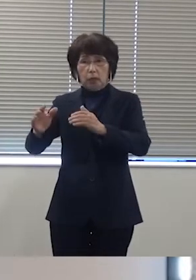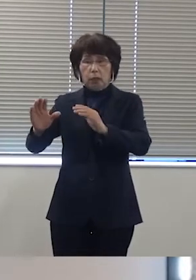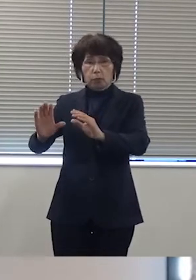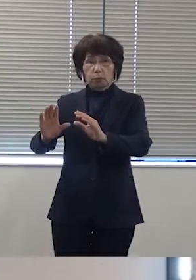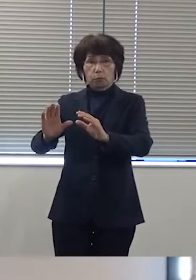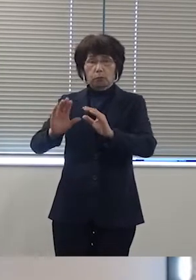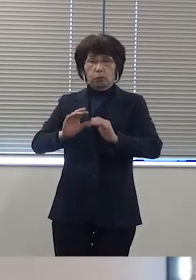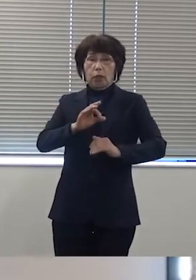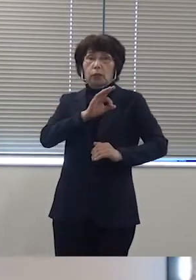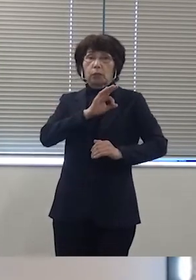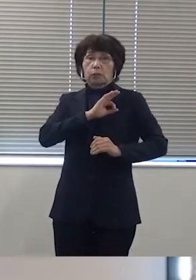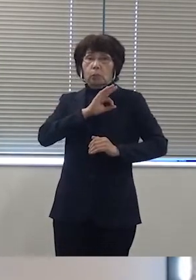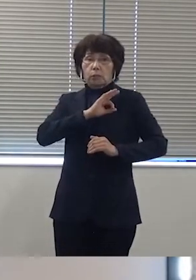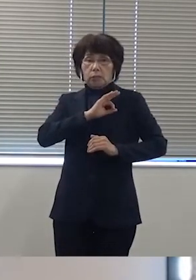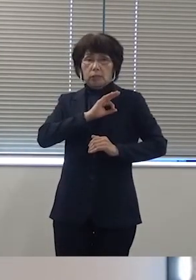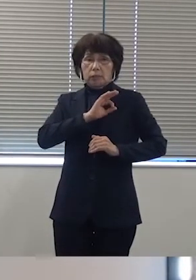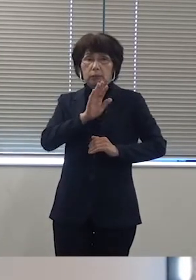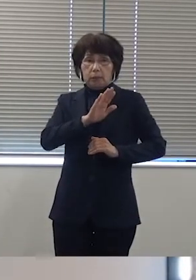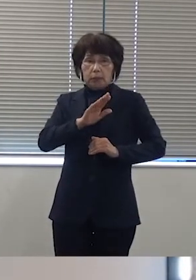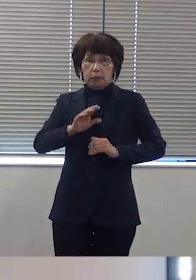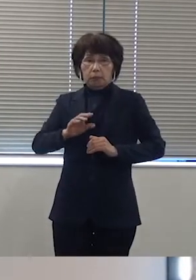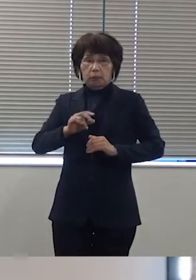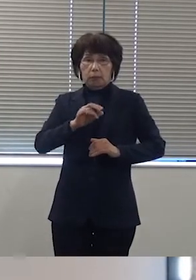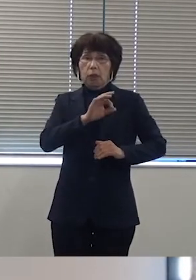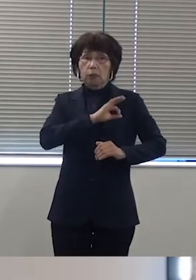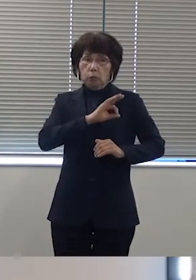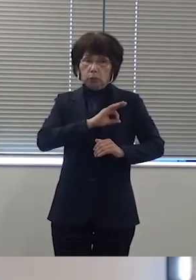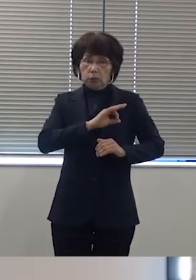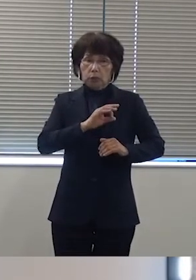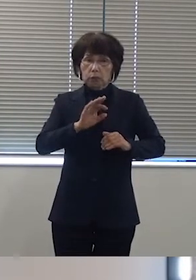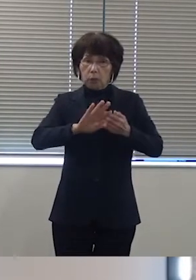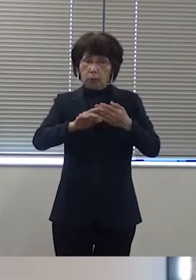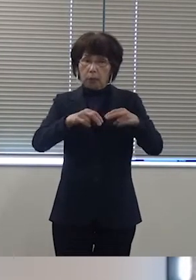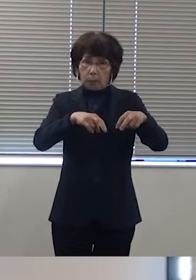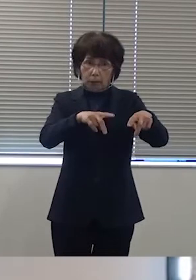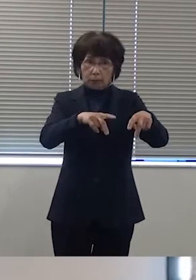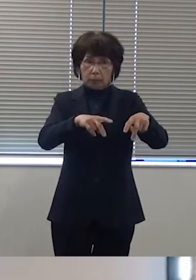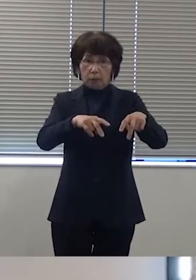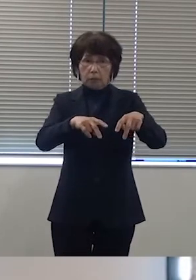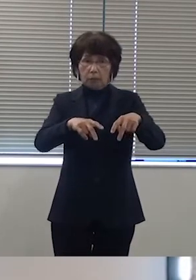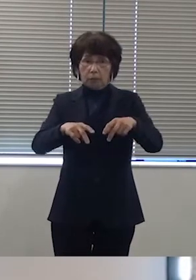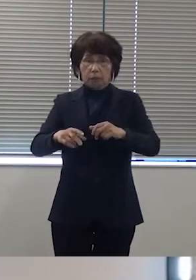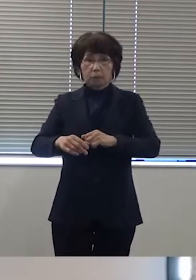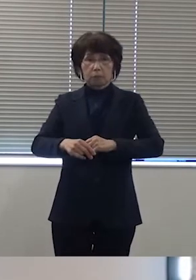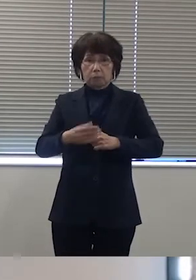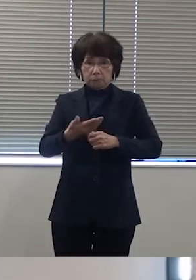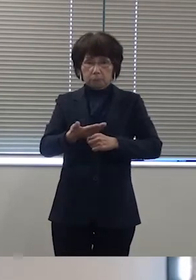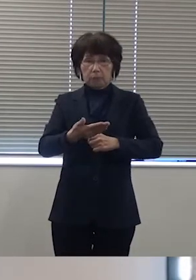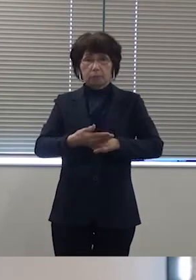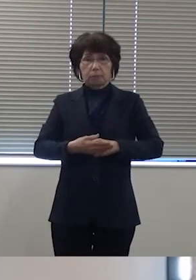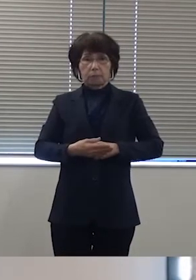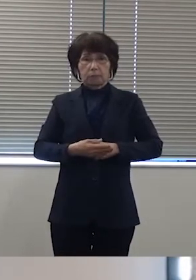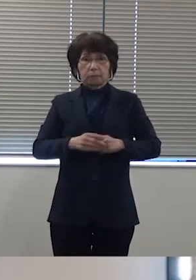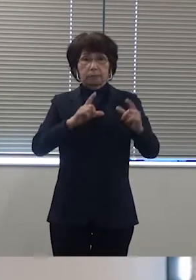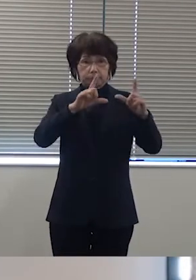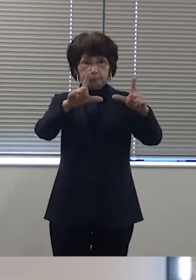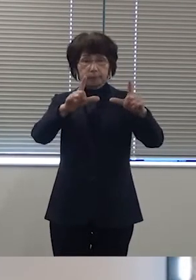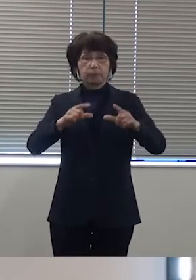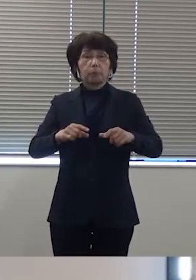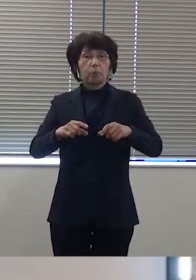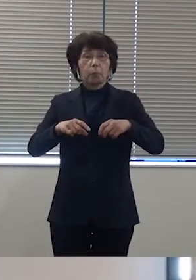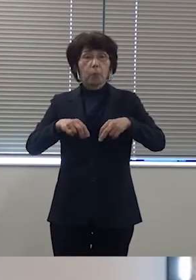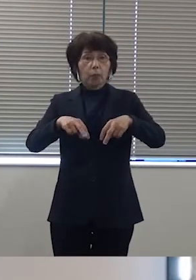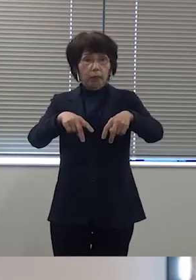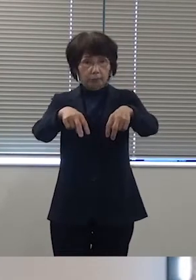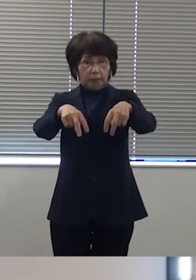か。 ボランティアもですね、今コロナで県内はだからボランティ